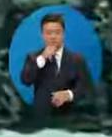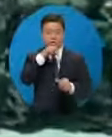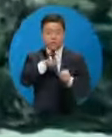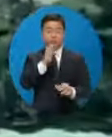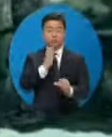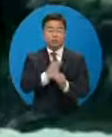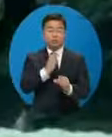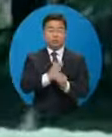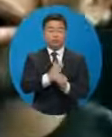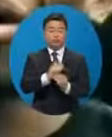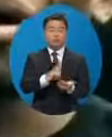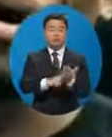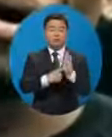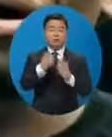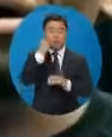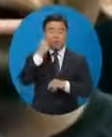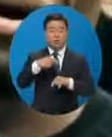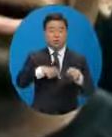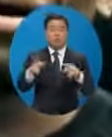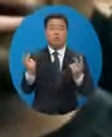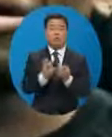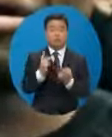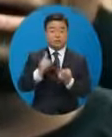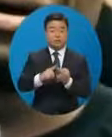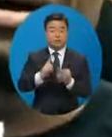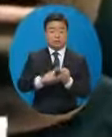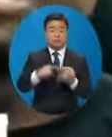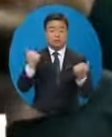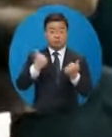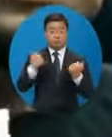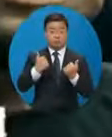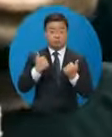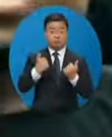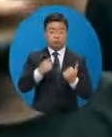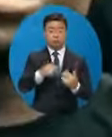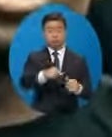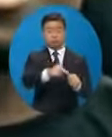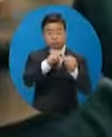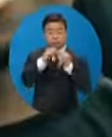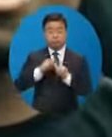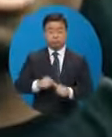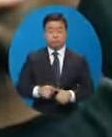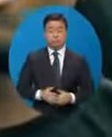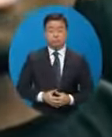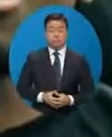못했던 정치적인 문제들까지도 논의의 장으로 이끌어냅니다.